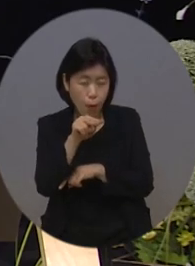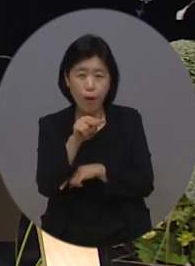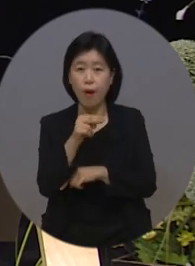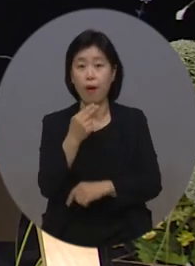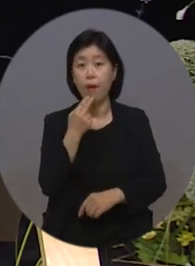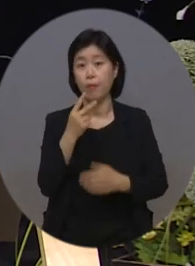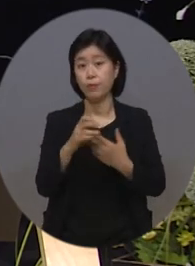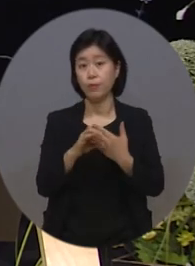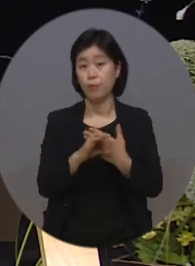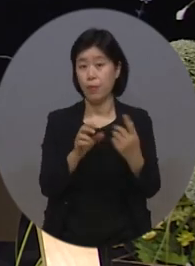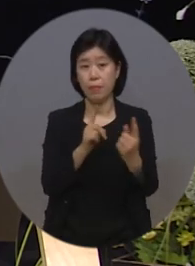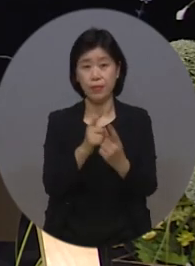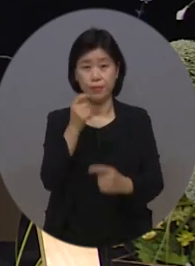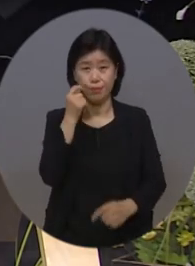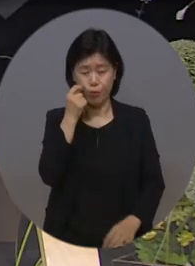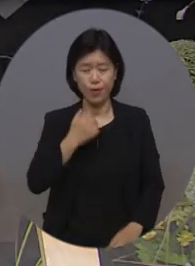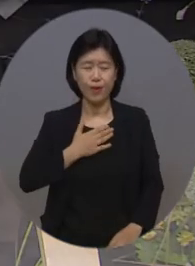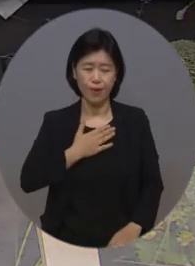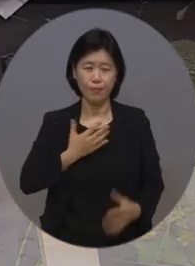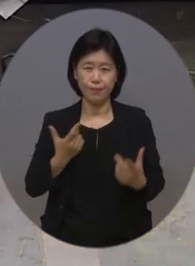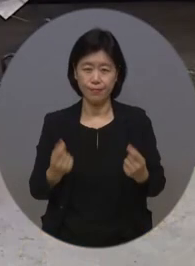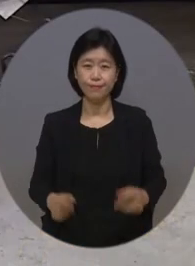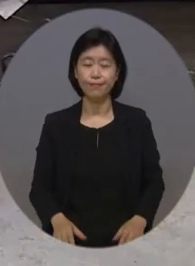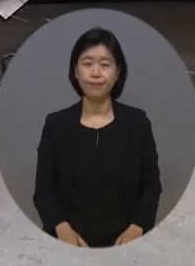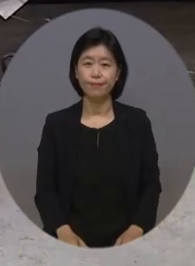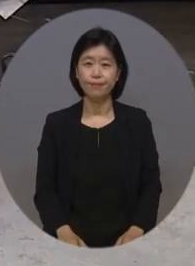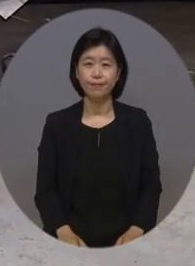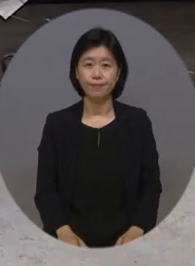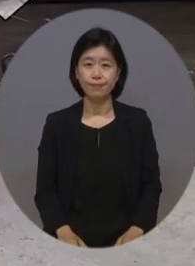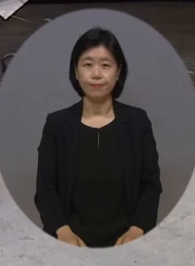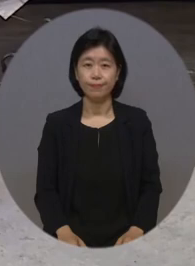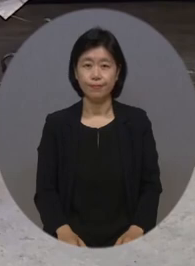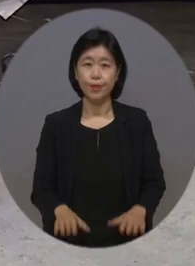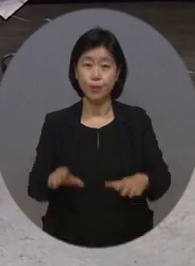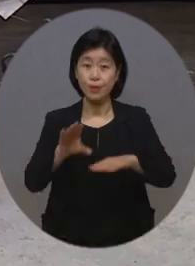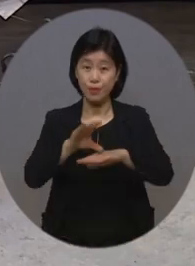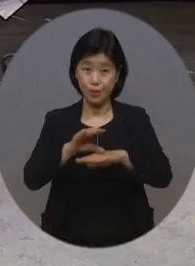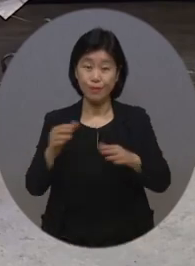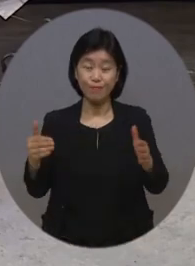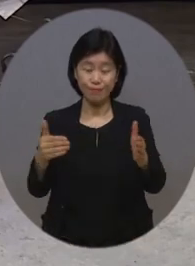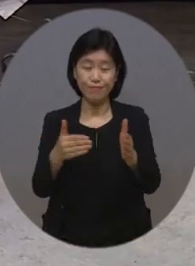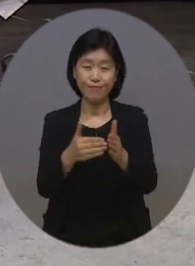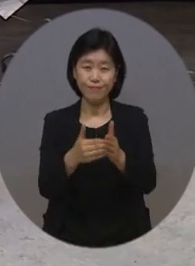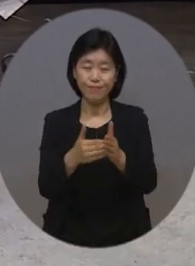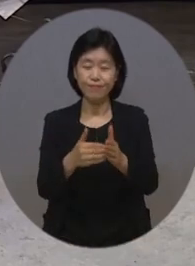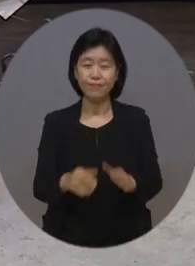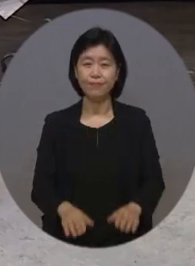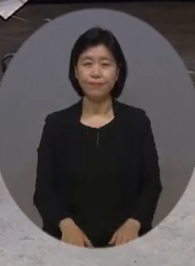감정이니까요. 차주일과 동행 시간이었습니다.